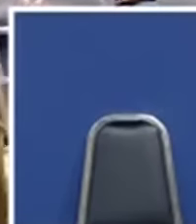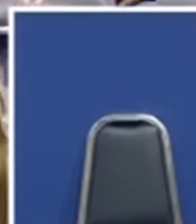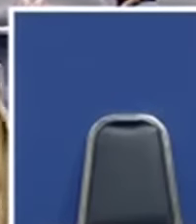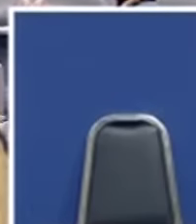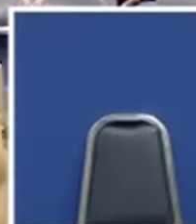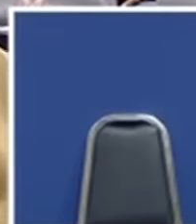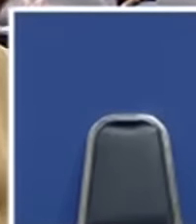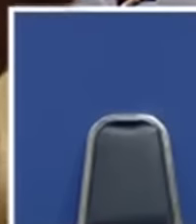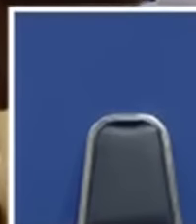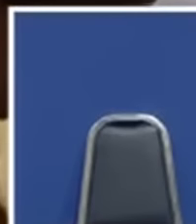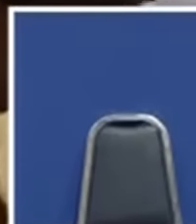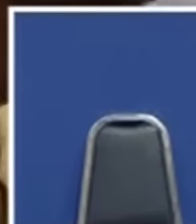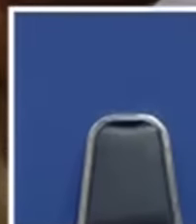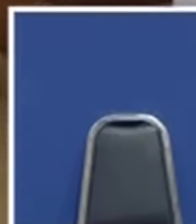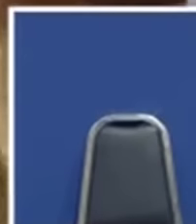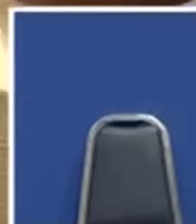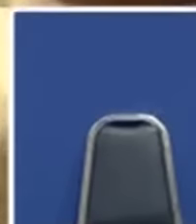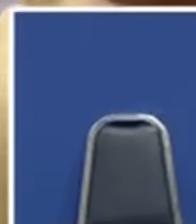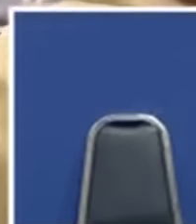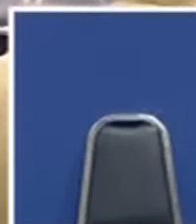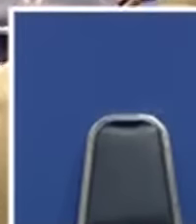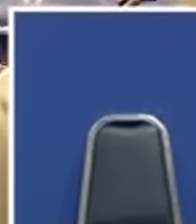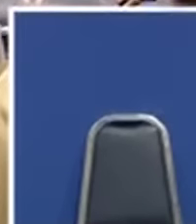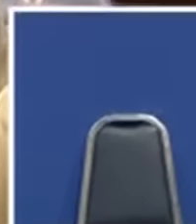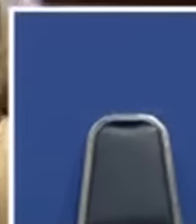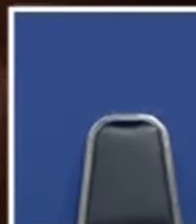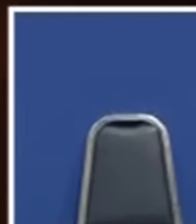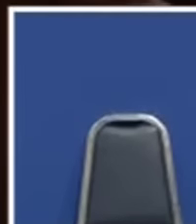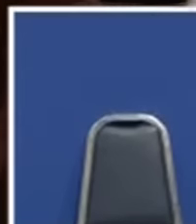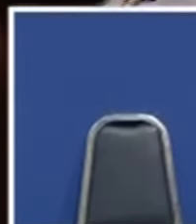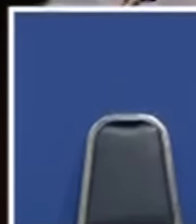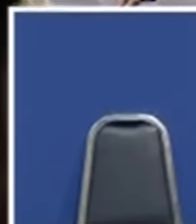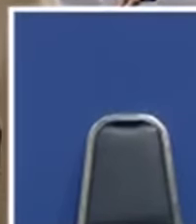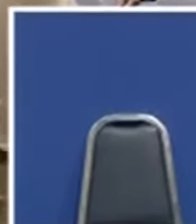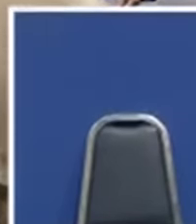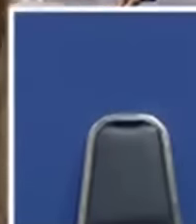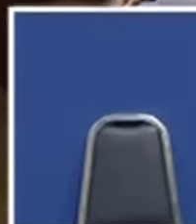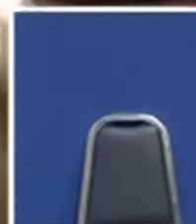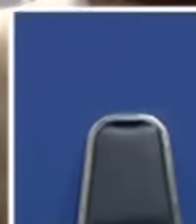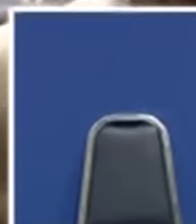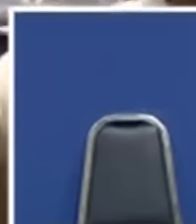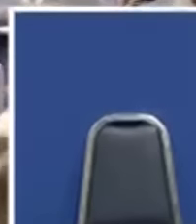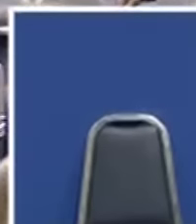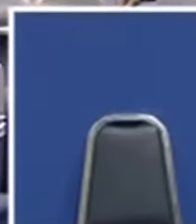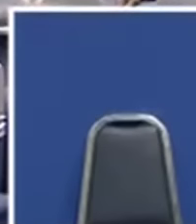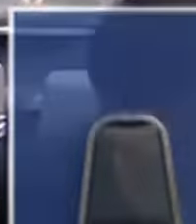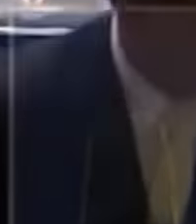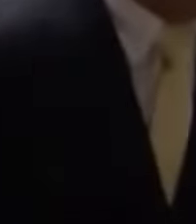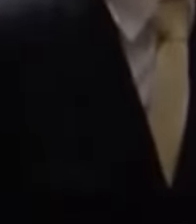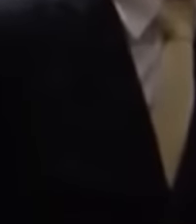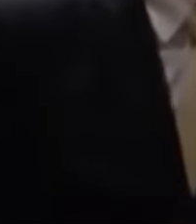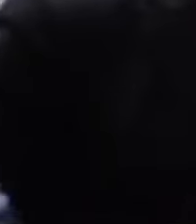วก็มีนโยบายหลัก12ด้านด้วยกันนะคะ แต่ว่าขณะนี้นะครับท่านประธานสั่งพักการประชุม10นาทีเหตุการณ์ก่อนหน้านี้อ